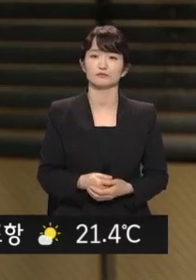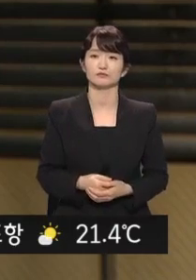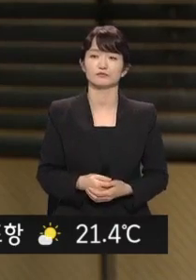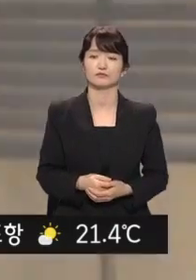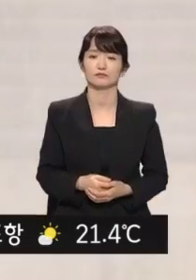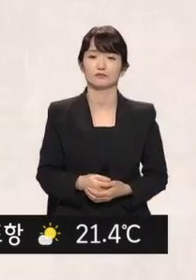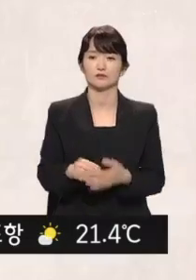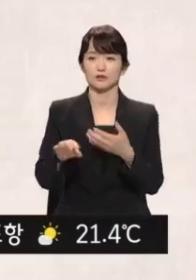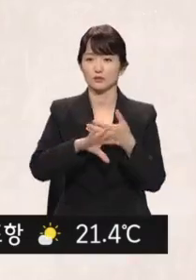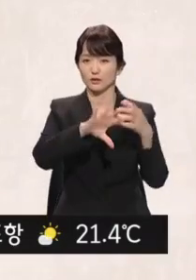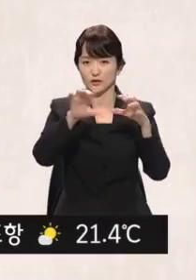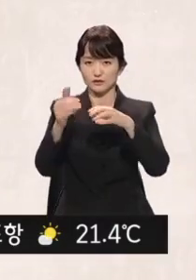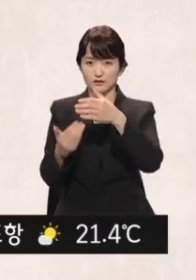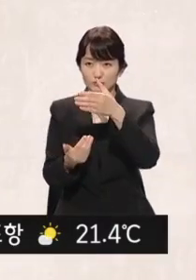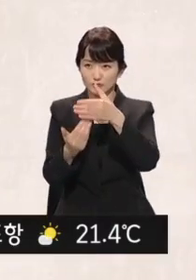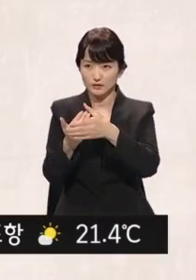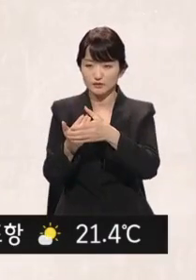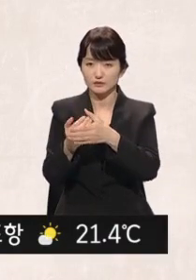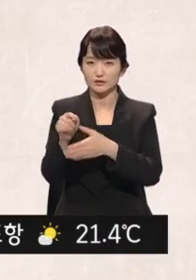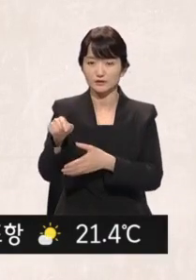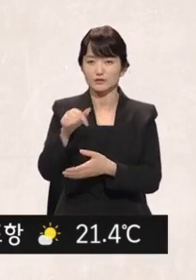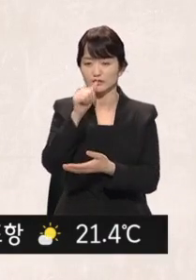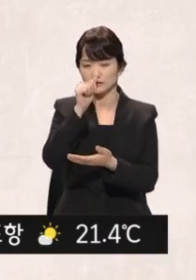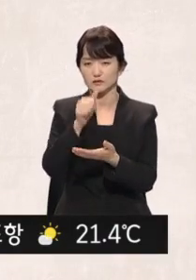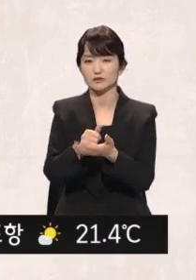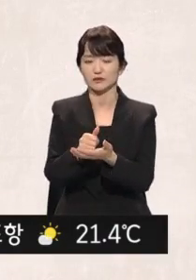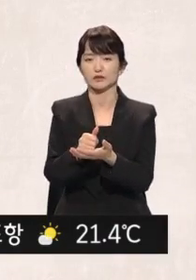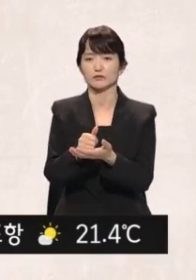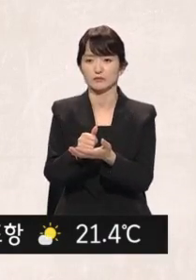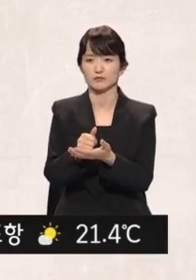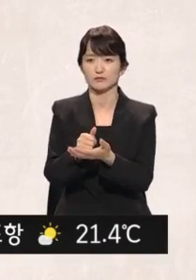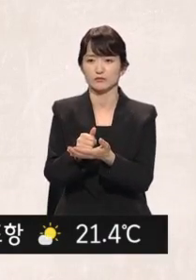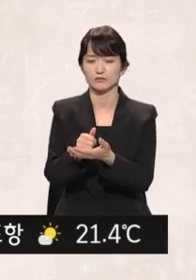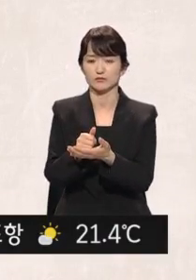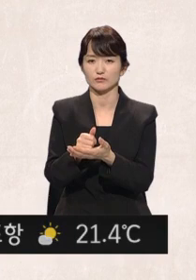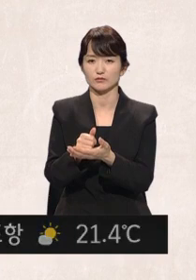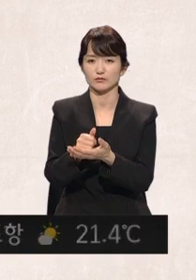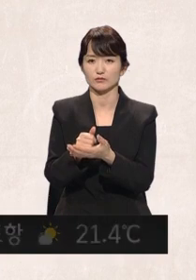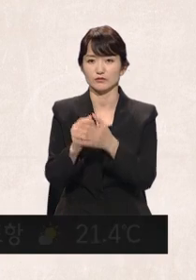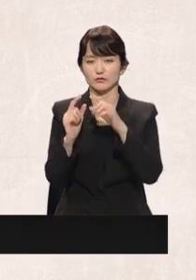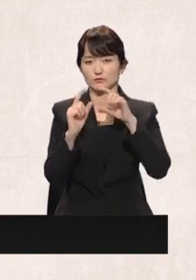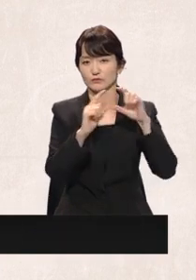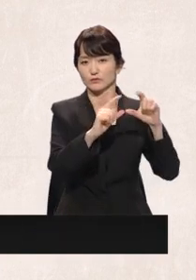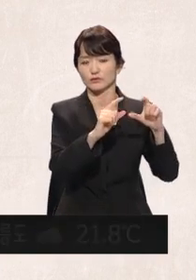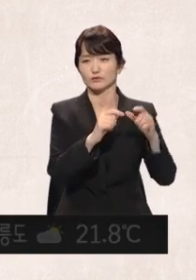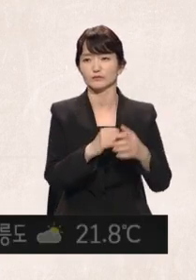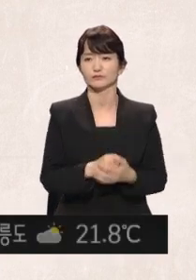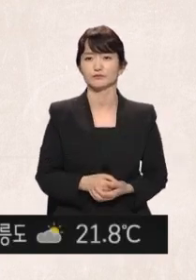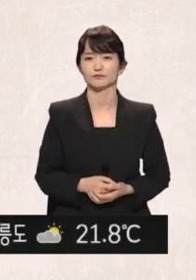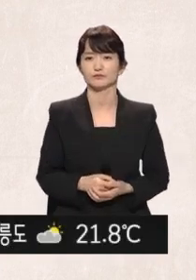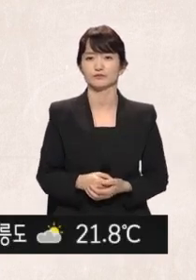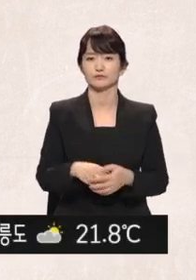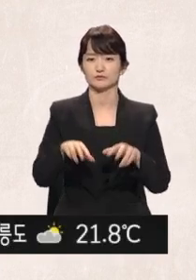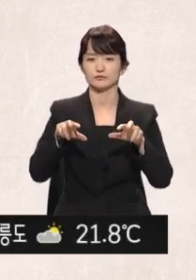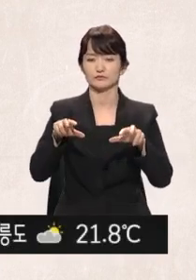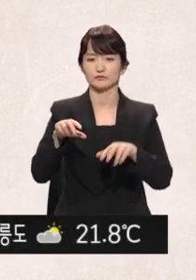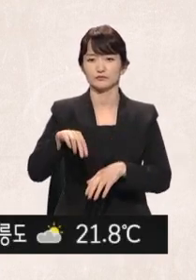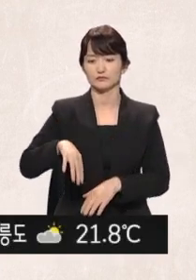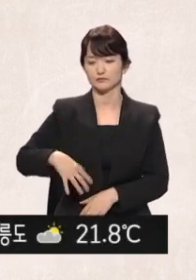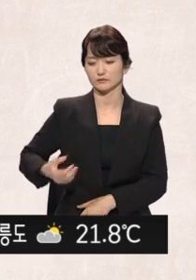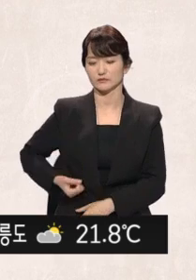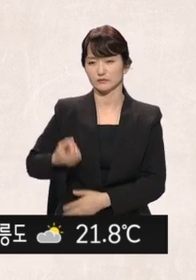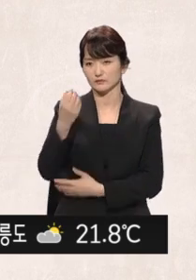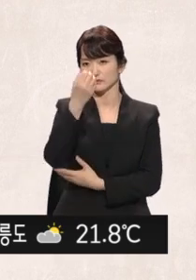해외에서 발생하는데 그 제목을 적용을 한 거예요 근데 이게 아직 풀리지 않은 의문인게 현지 언론에서는